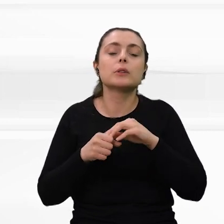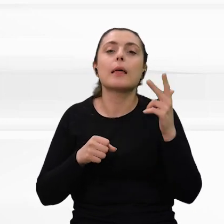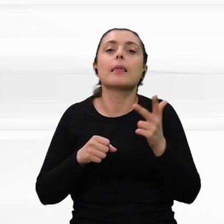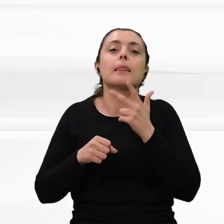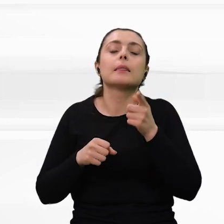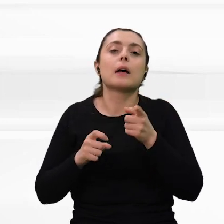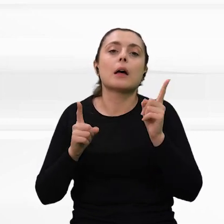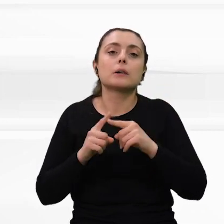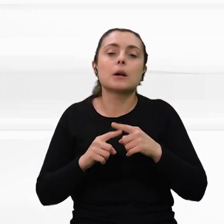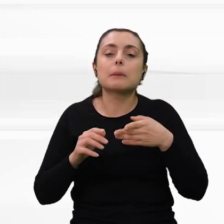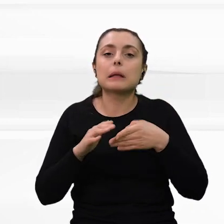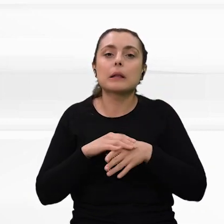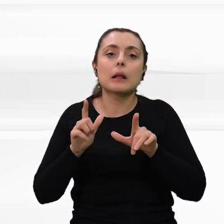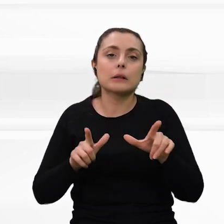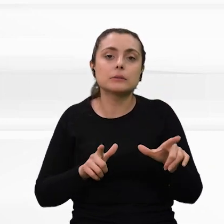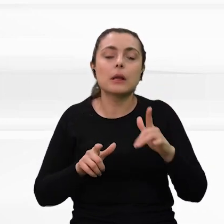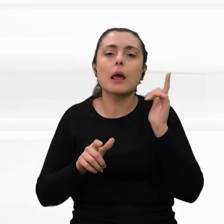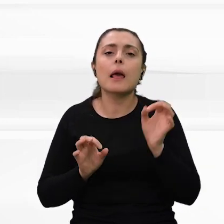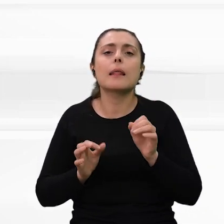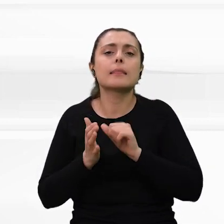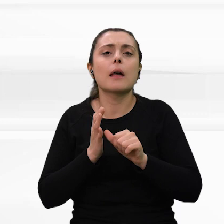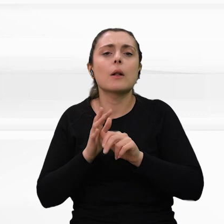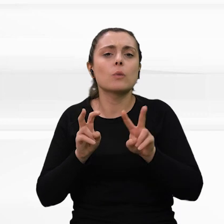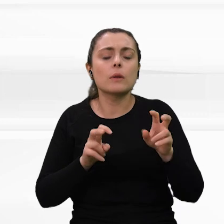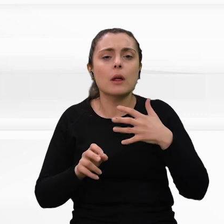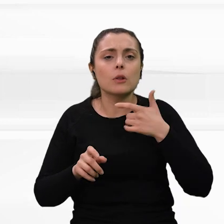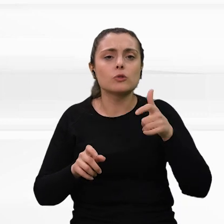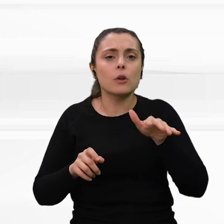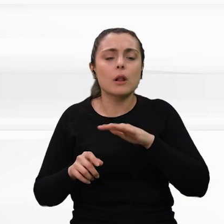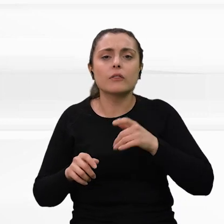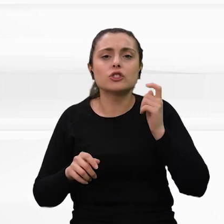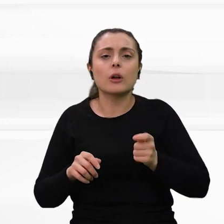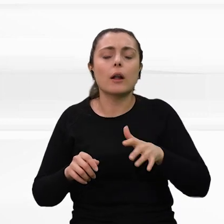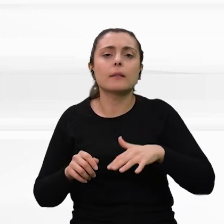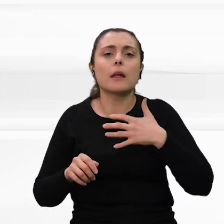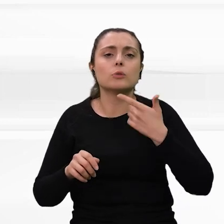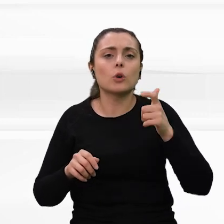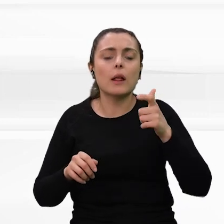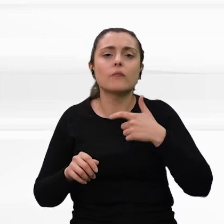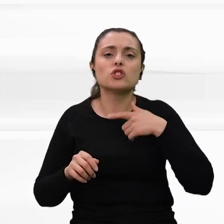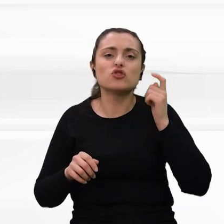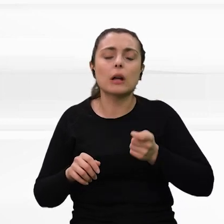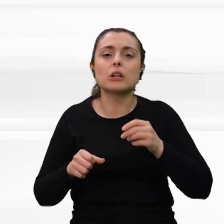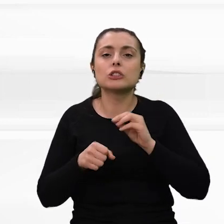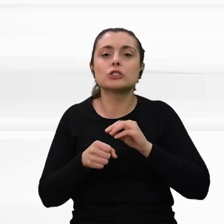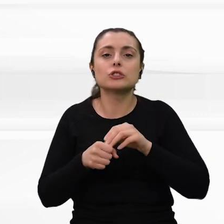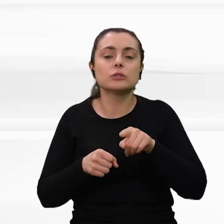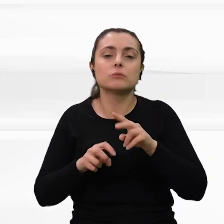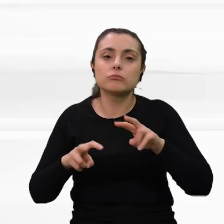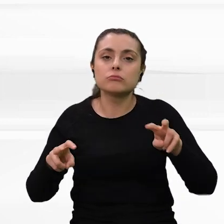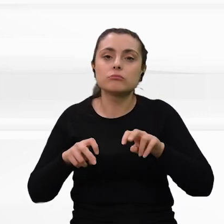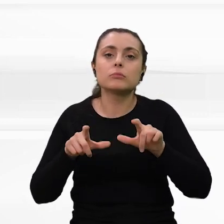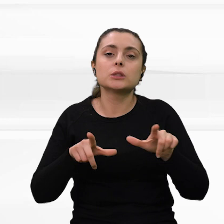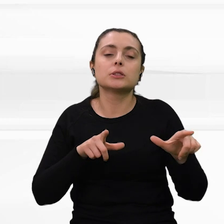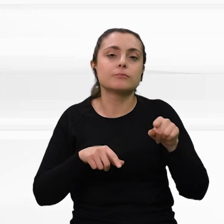üzerindeki etkisi hesaba katılmalıdır yani her tarihi olay kendi coğrafi koşulları kendi coğrafi şartları içinde